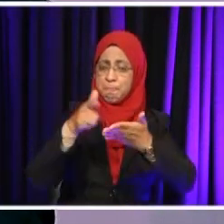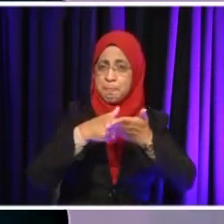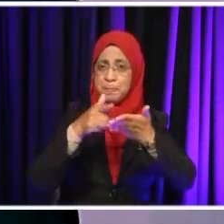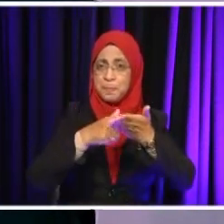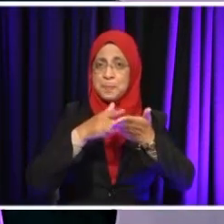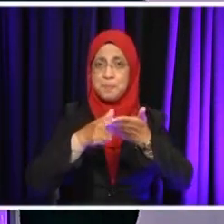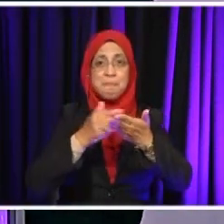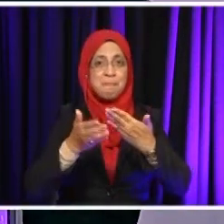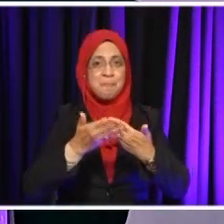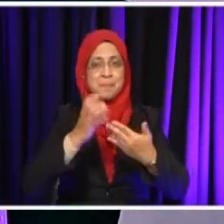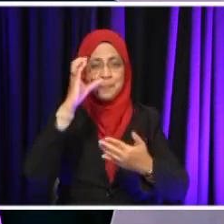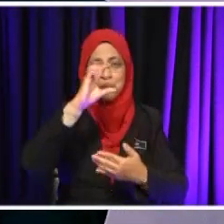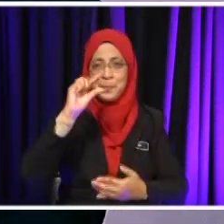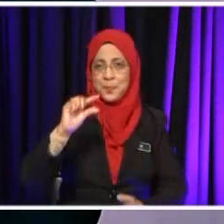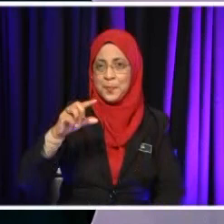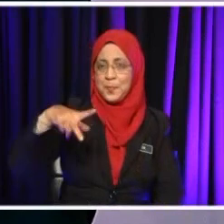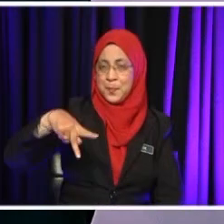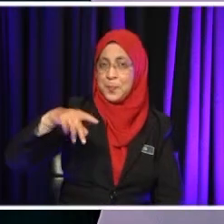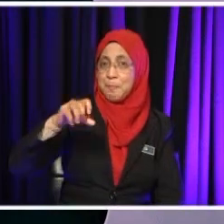tambah lagi